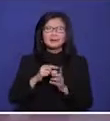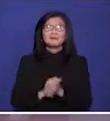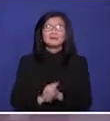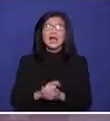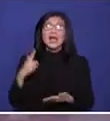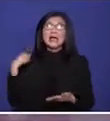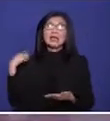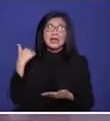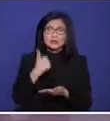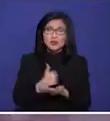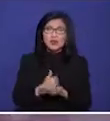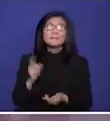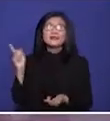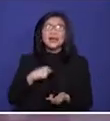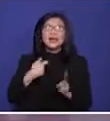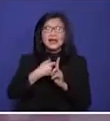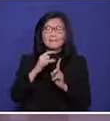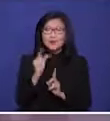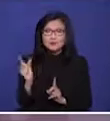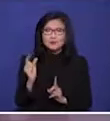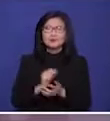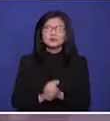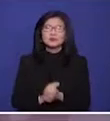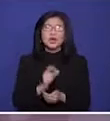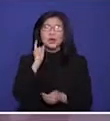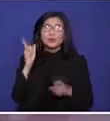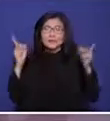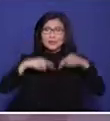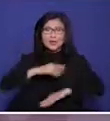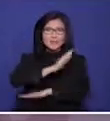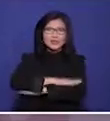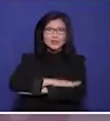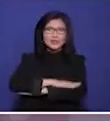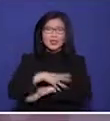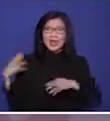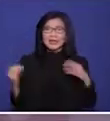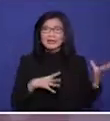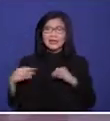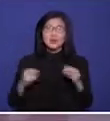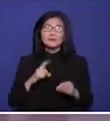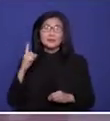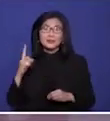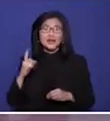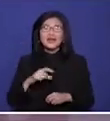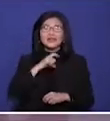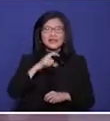oleh Komisi Pemilihan Umum KPU untuk menjadi moderator debat pertama Capres-Cawapres